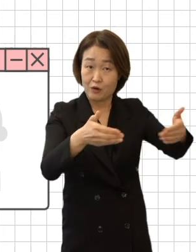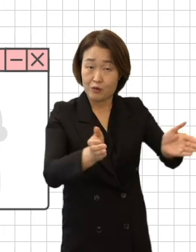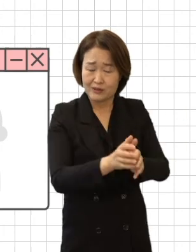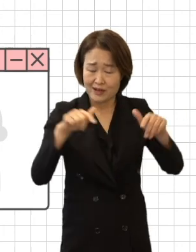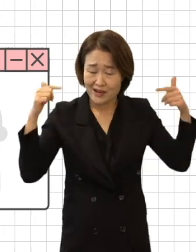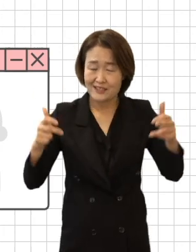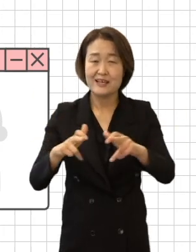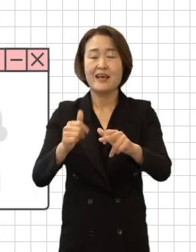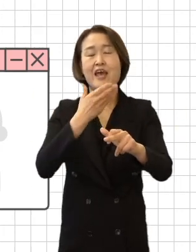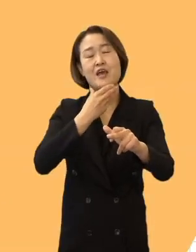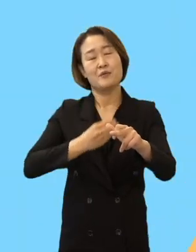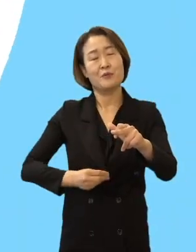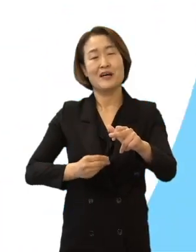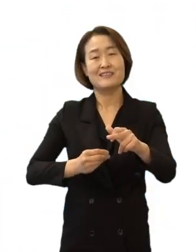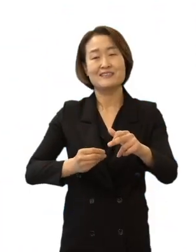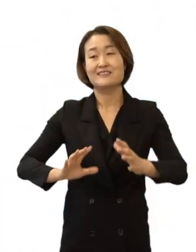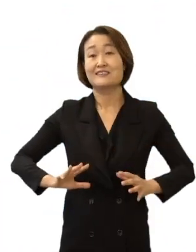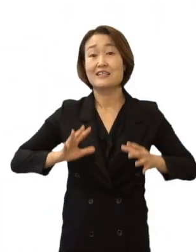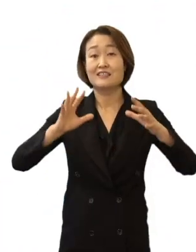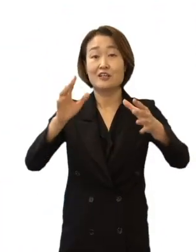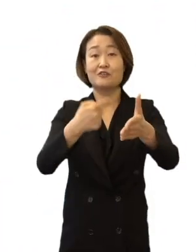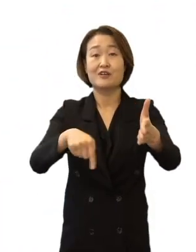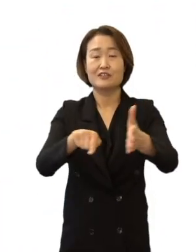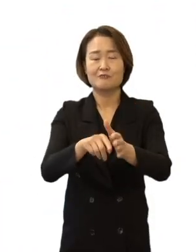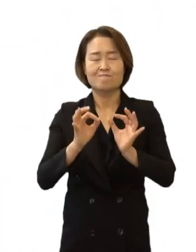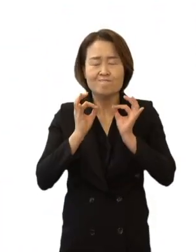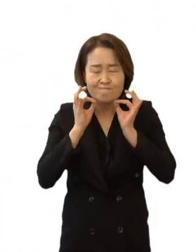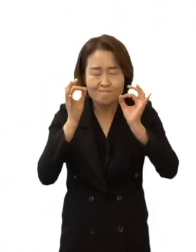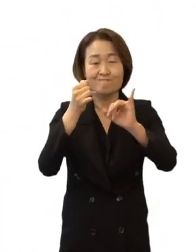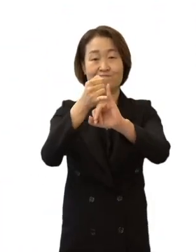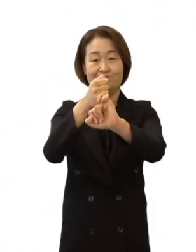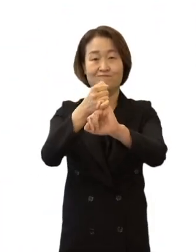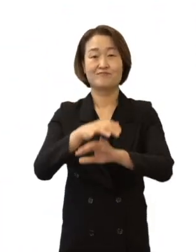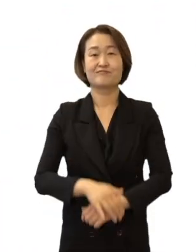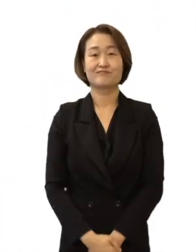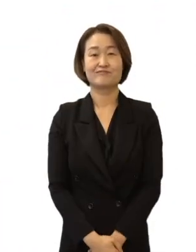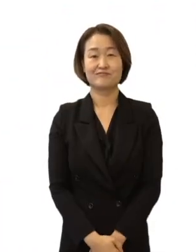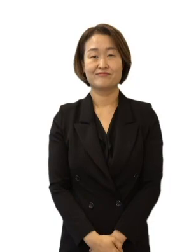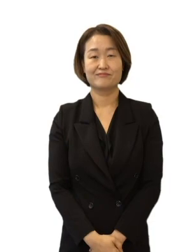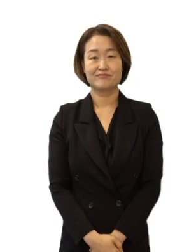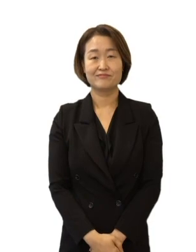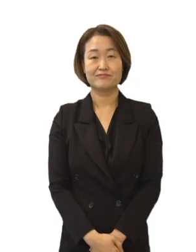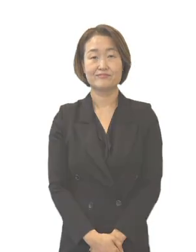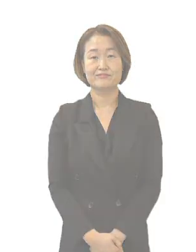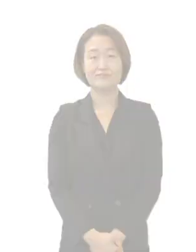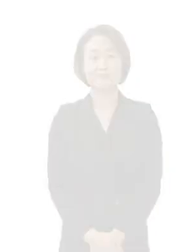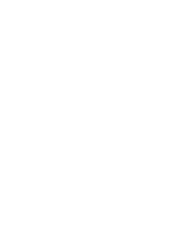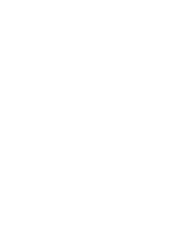한국장애인개발원은 언제나 장애인이 행복한 세상을 향해 나아가겠습니다.